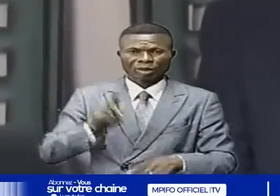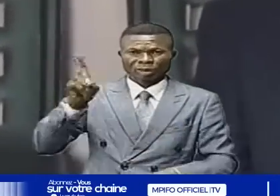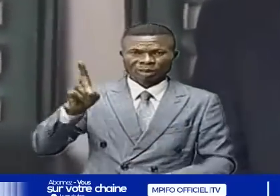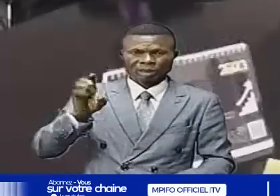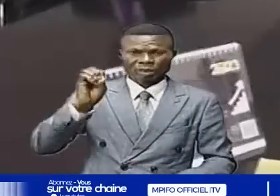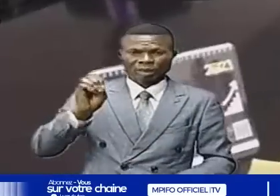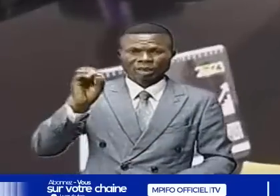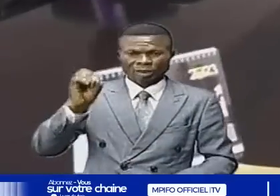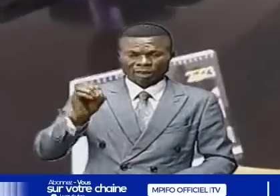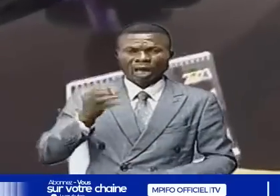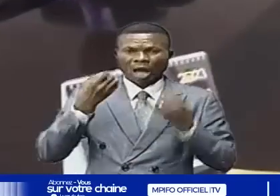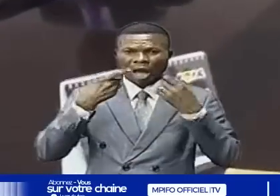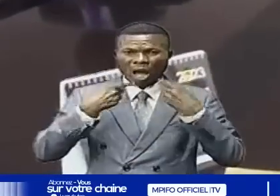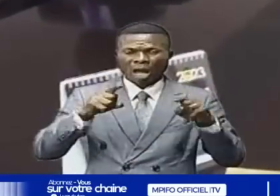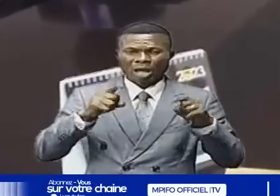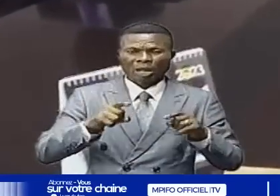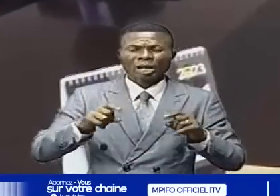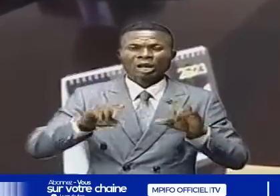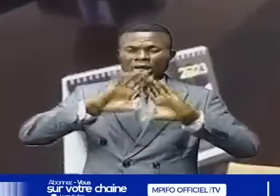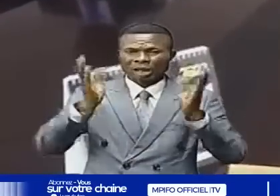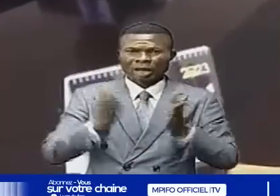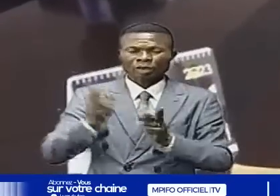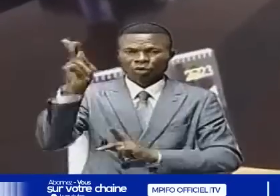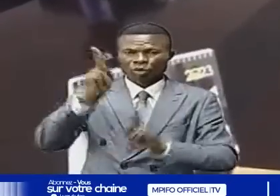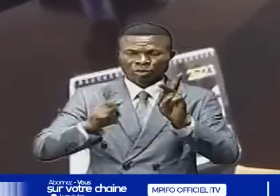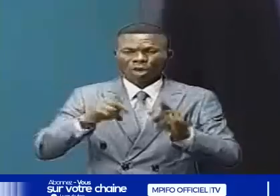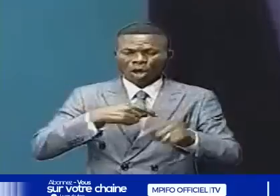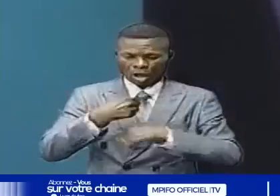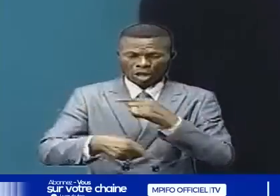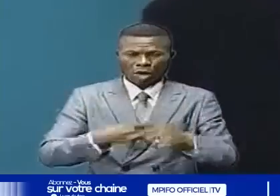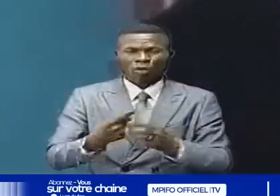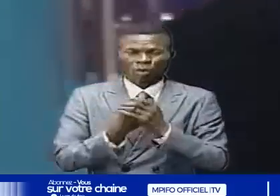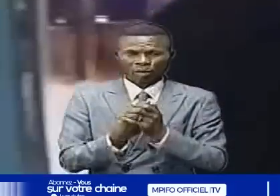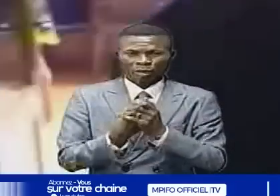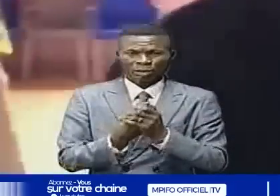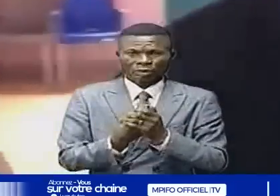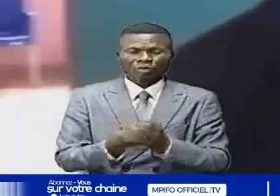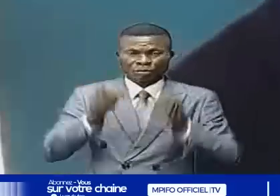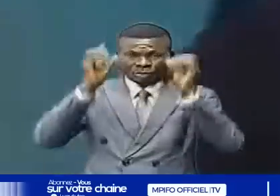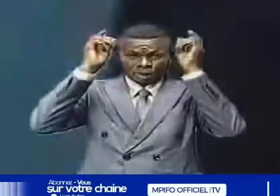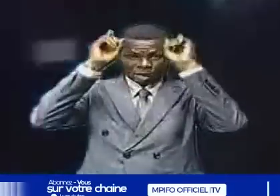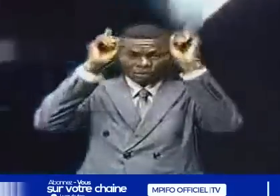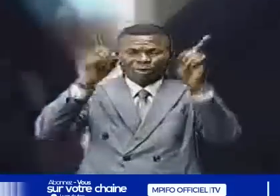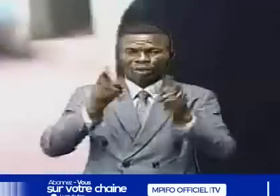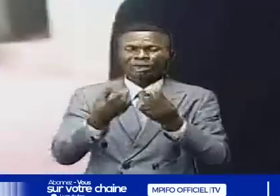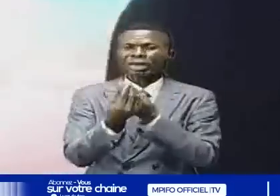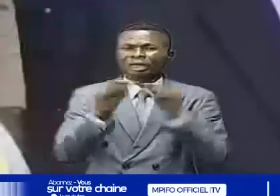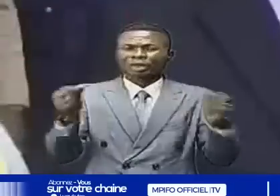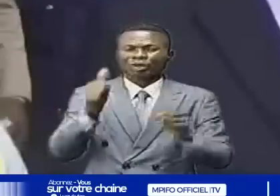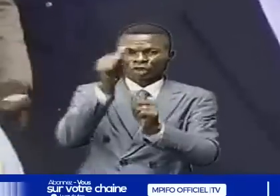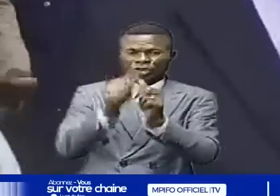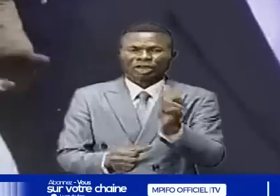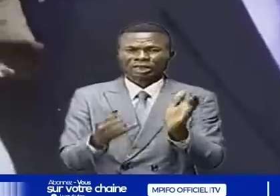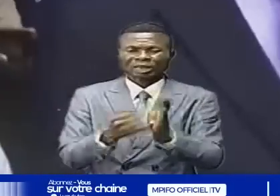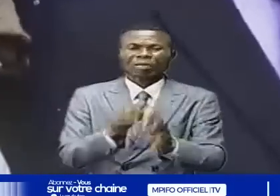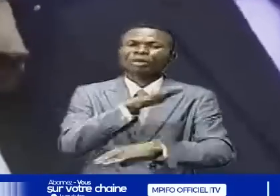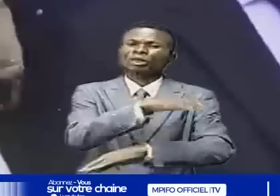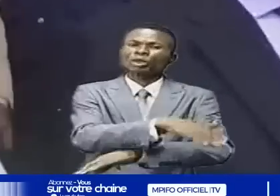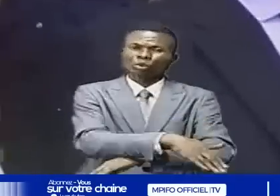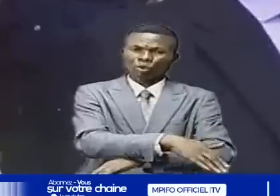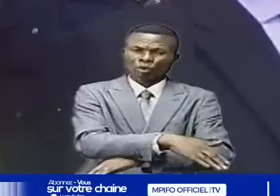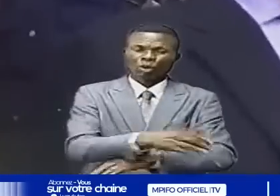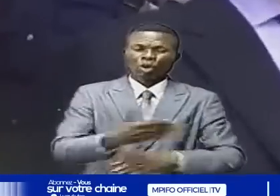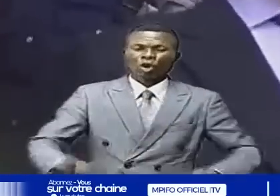Okusukunzibikawa annonce aux Matadiens la mise en circulation sous peu de bus gratuits chaque week-end dans la soirée. Je suis très